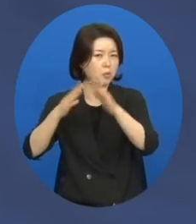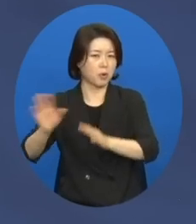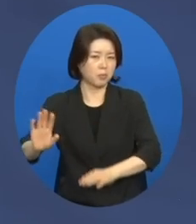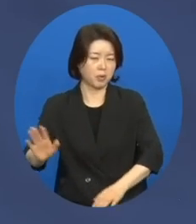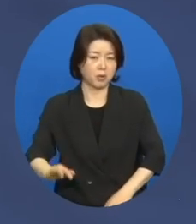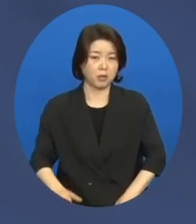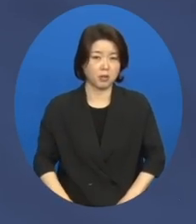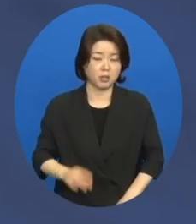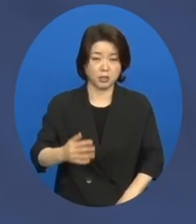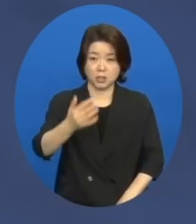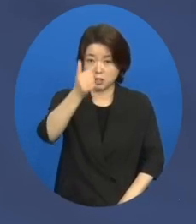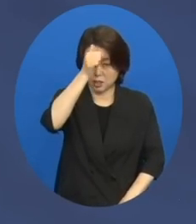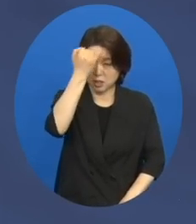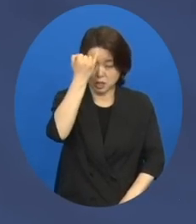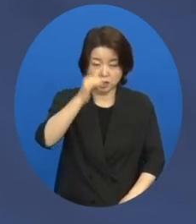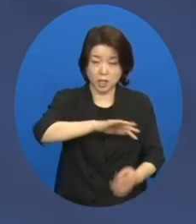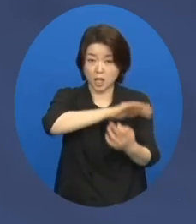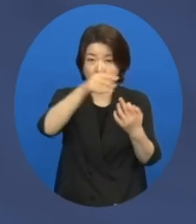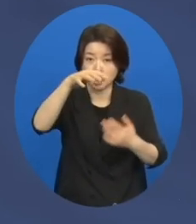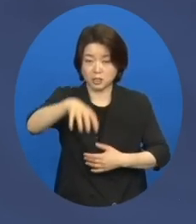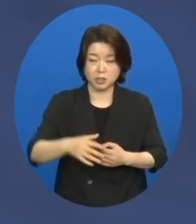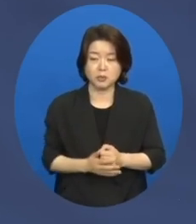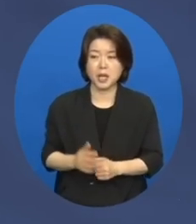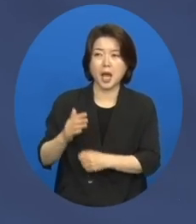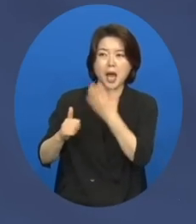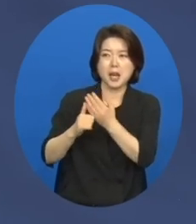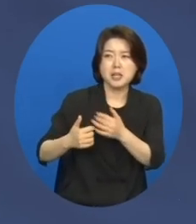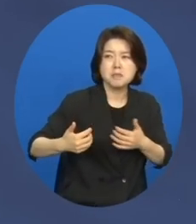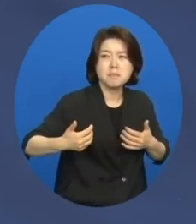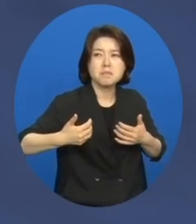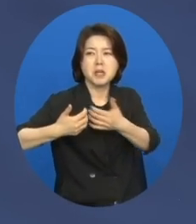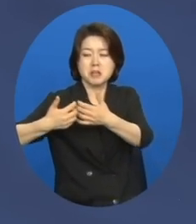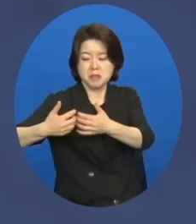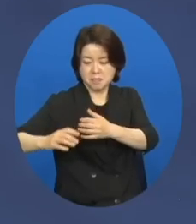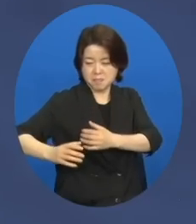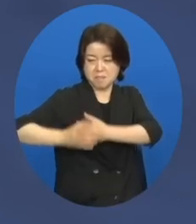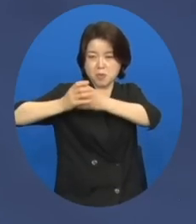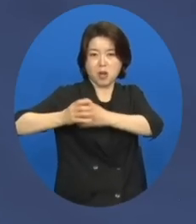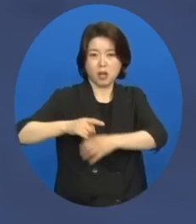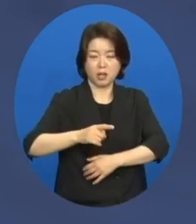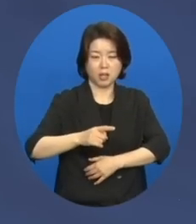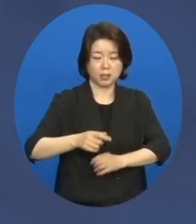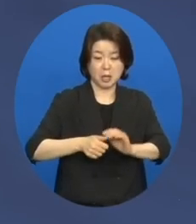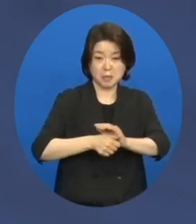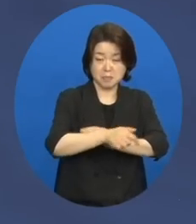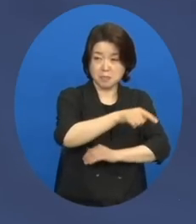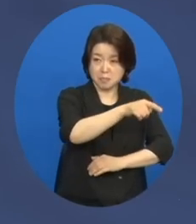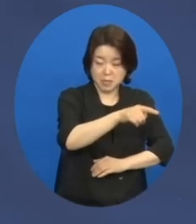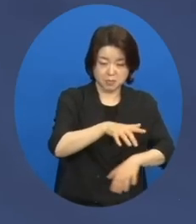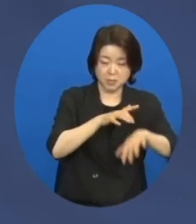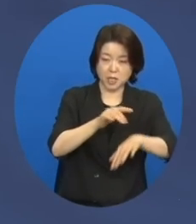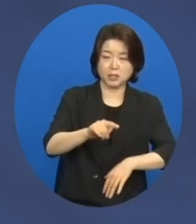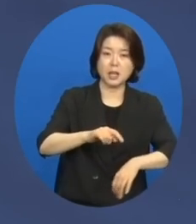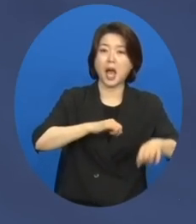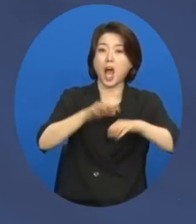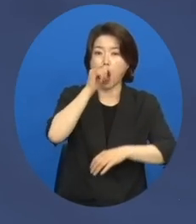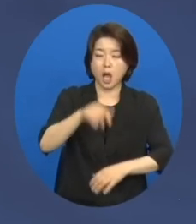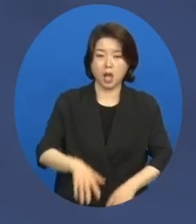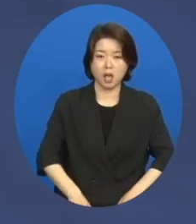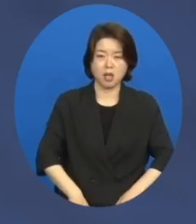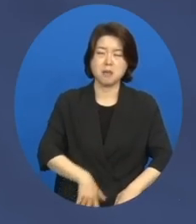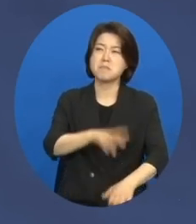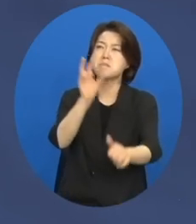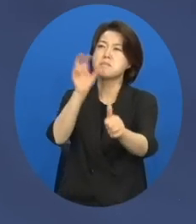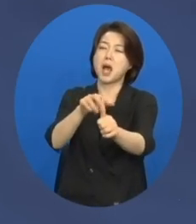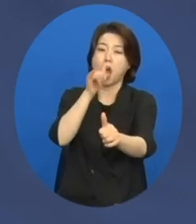그놈은 에덴 동산에서조차 하나님을 대항하여 그 겁대가리 없는 짓을 저지른 게 사탄이에요. 그놈 반역자란